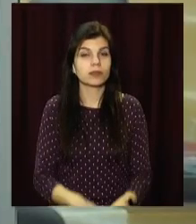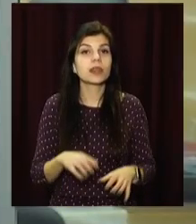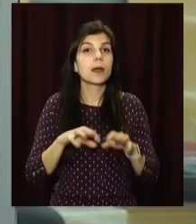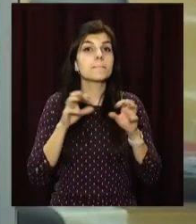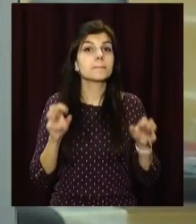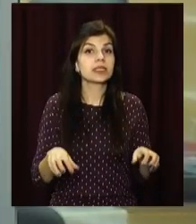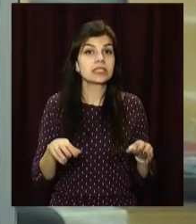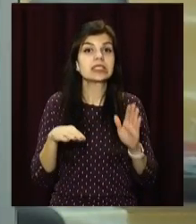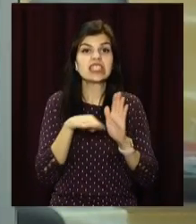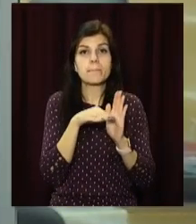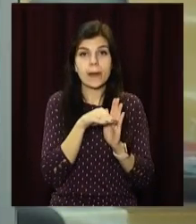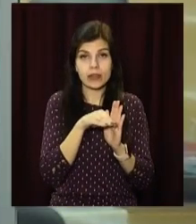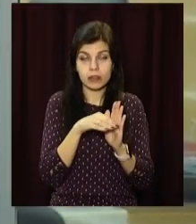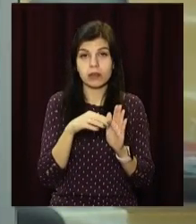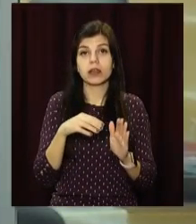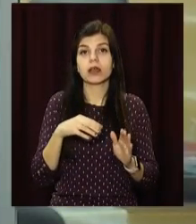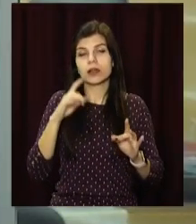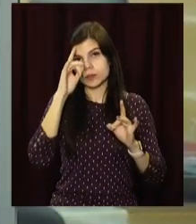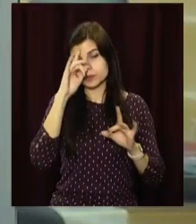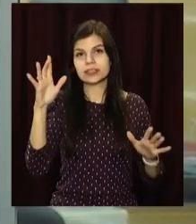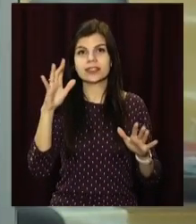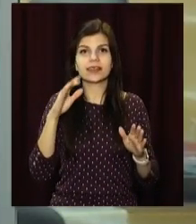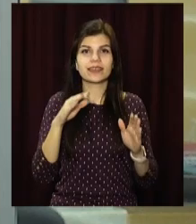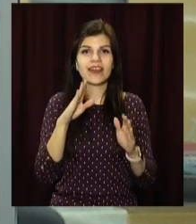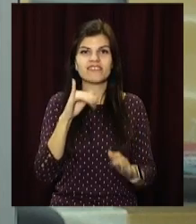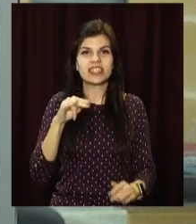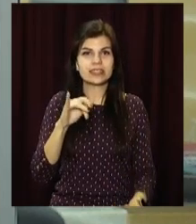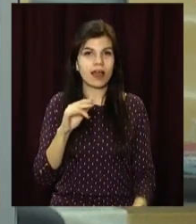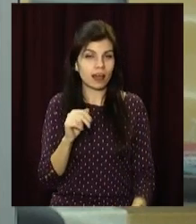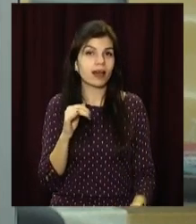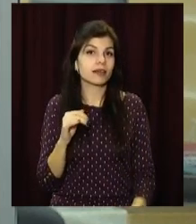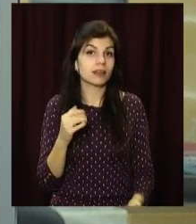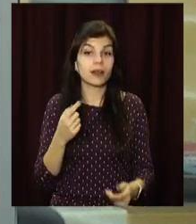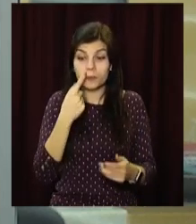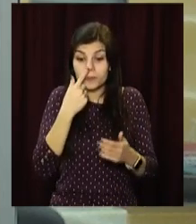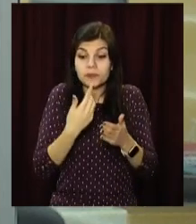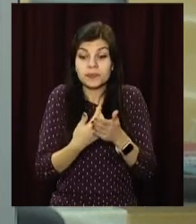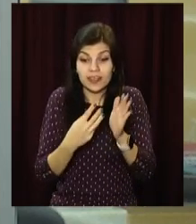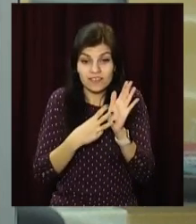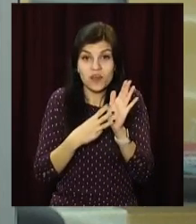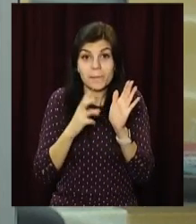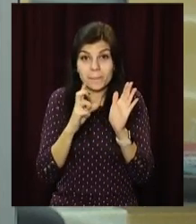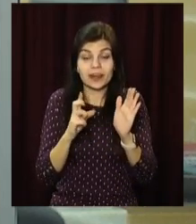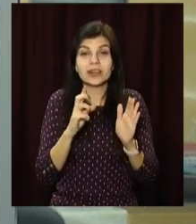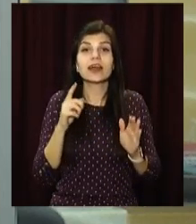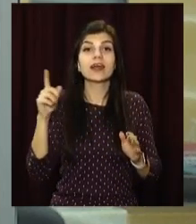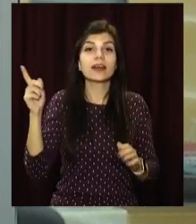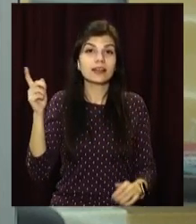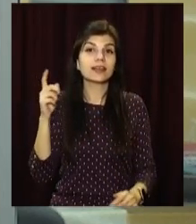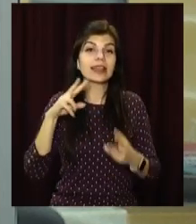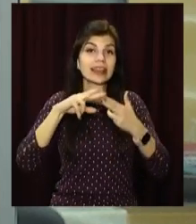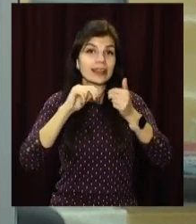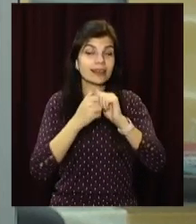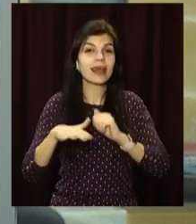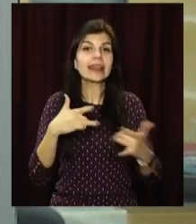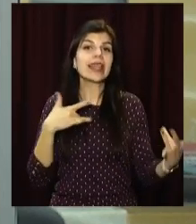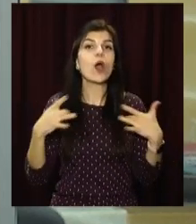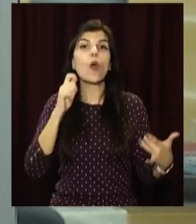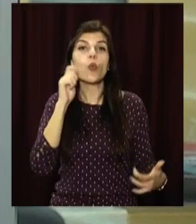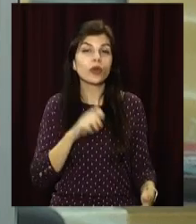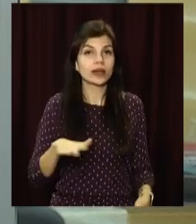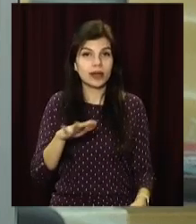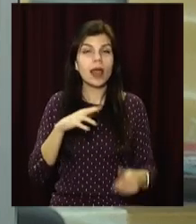Президентські стипендії, професійні відзнаки та квіти. У Кам'янському напередодні 8 березня привітали відомих жінок. В Театрі Лесі Українки